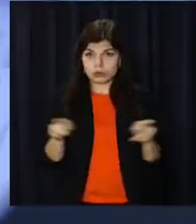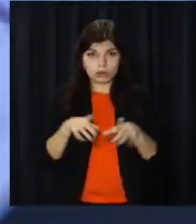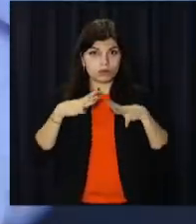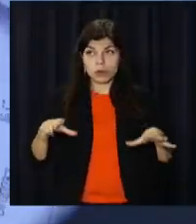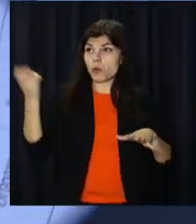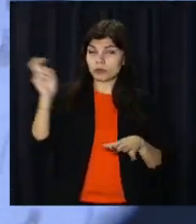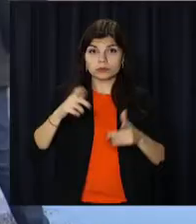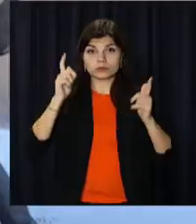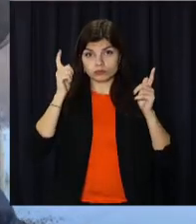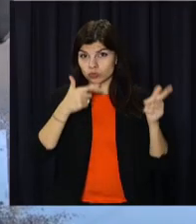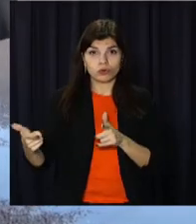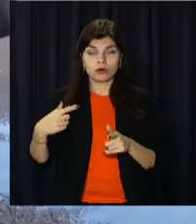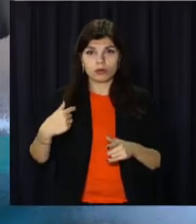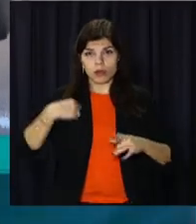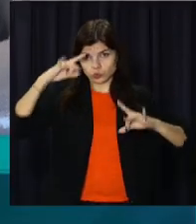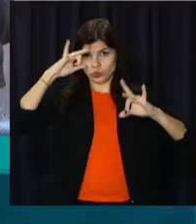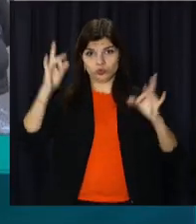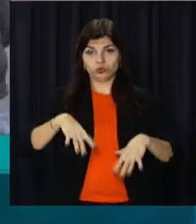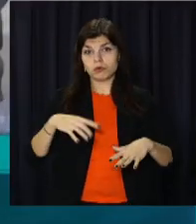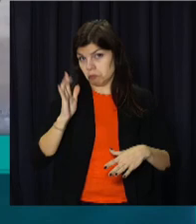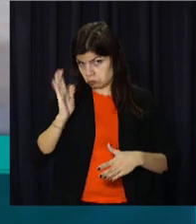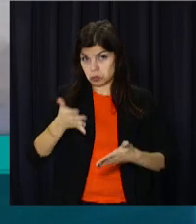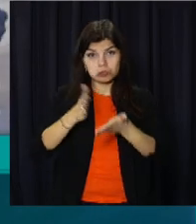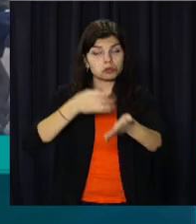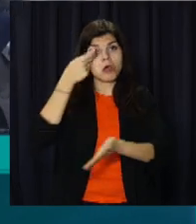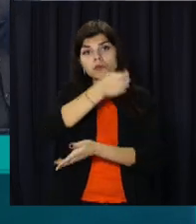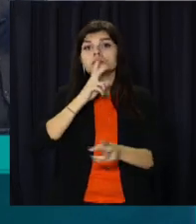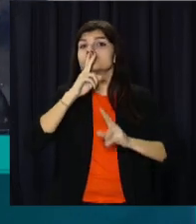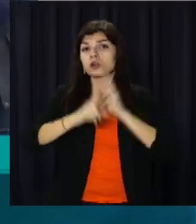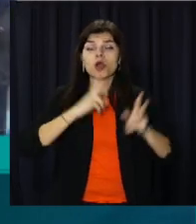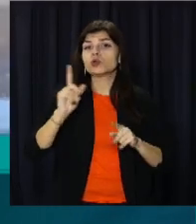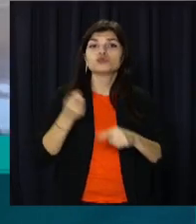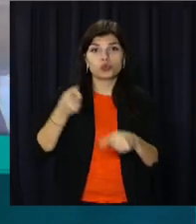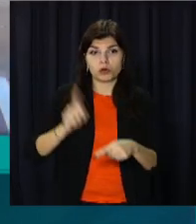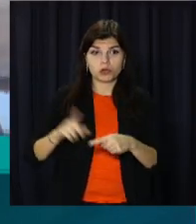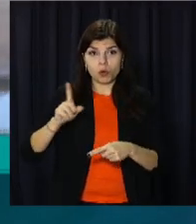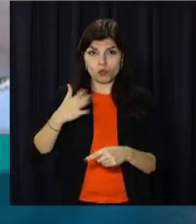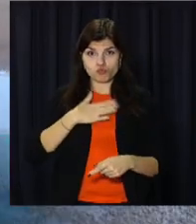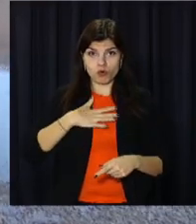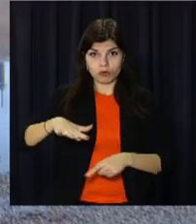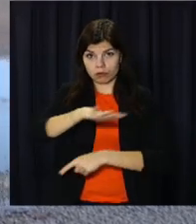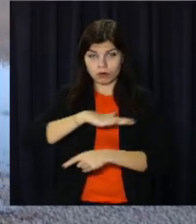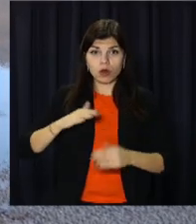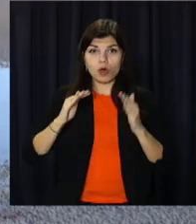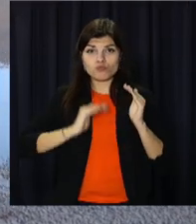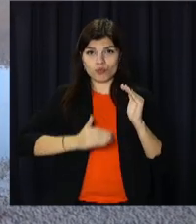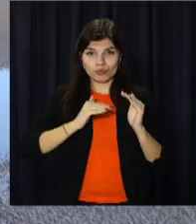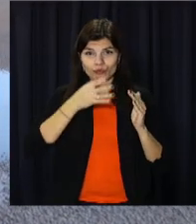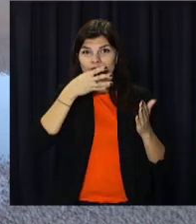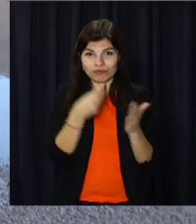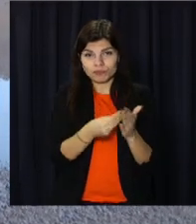стало сюрпризом. Наразі ми будемо писати заяву про злочин, оскільки наразі знищується майно приватного